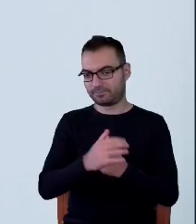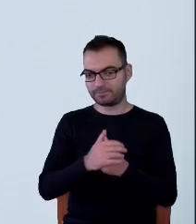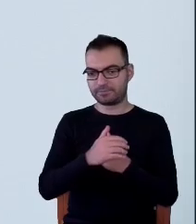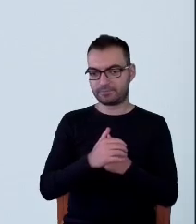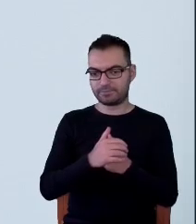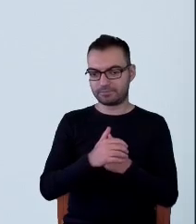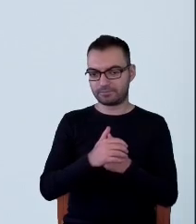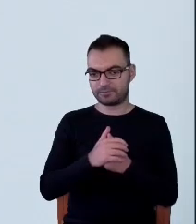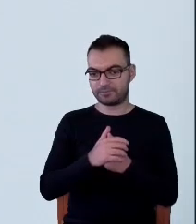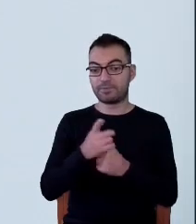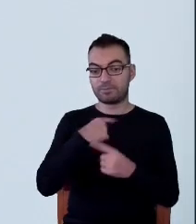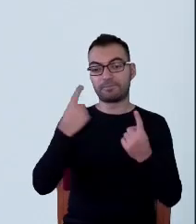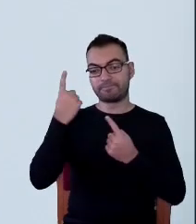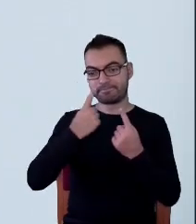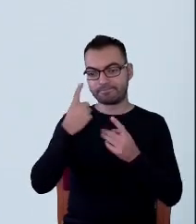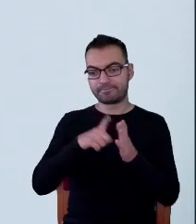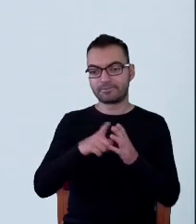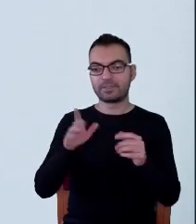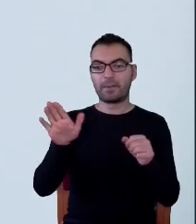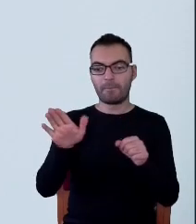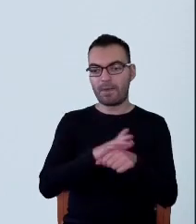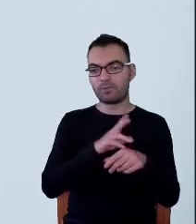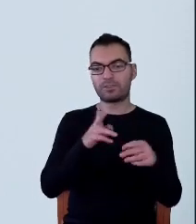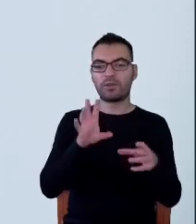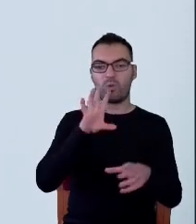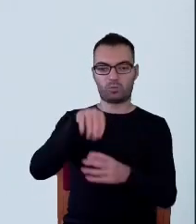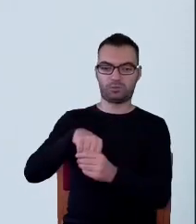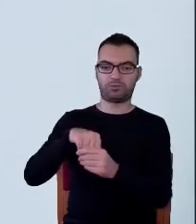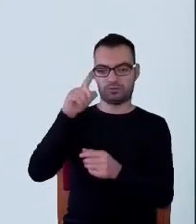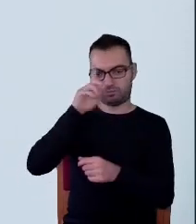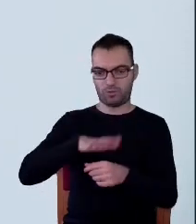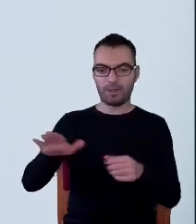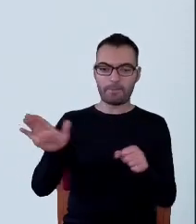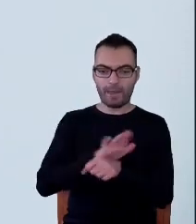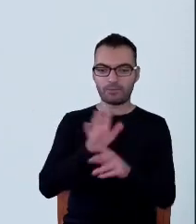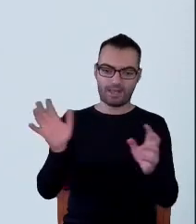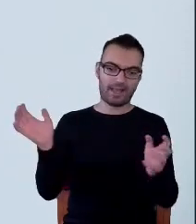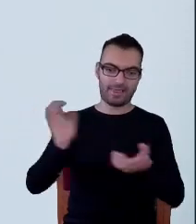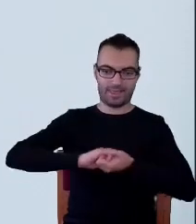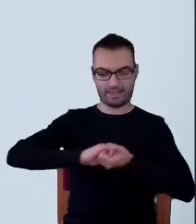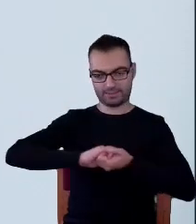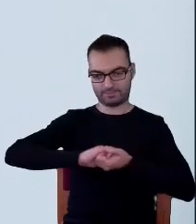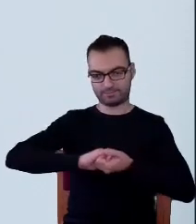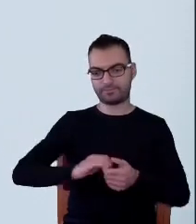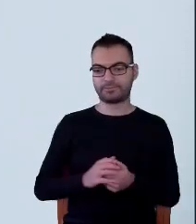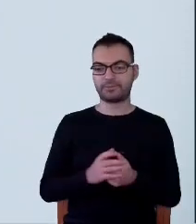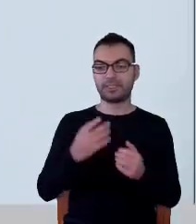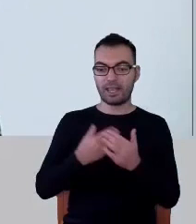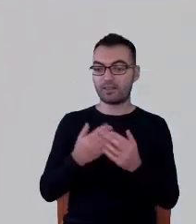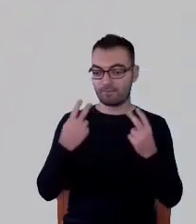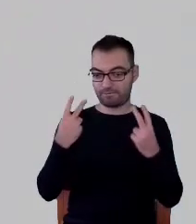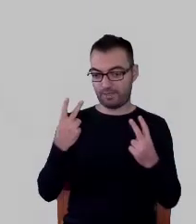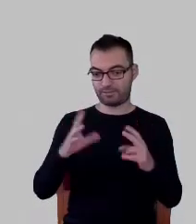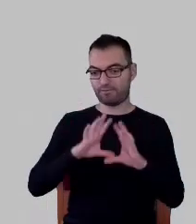o funkcjonowaniu w pełnym uczestnictwie w życiu społecznym, o pełnej integracji społecznej. Dlatego tak ważne jest to wszystko, co